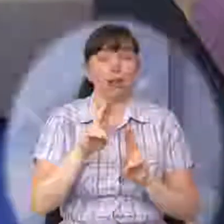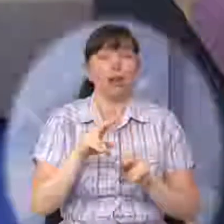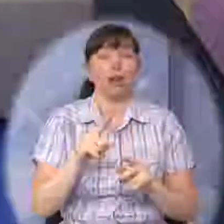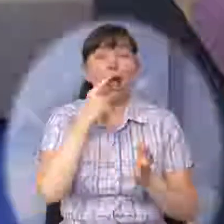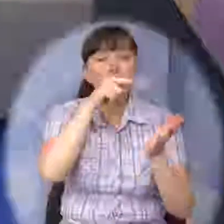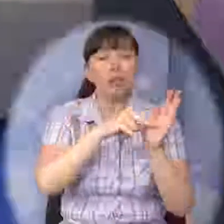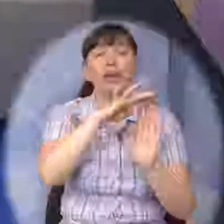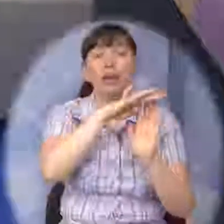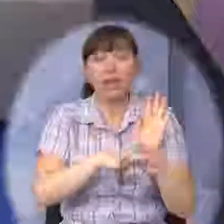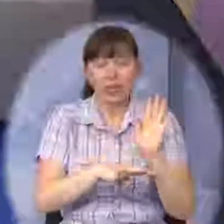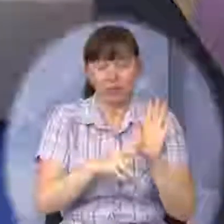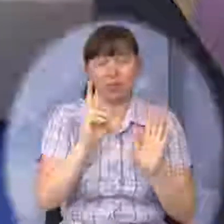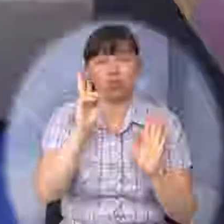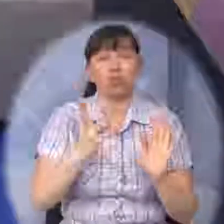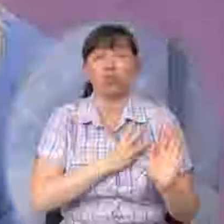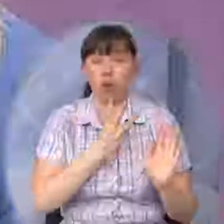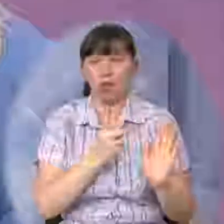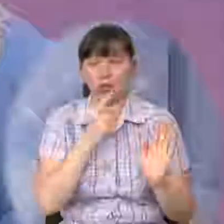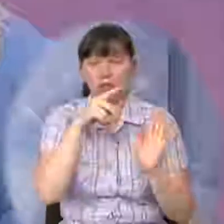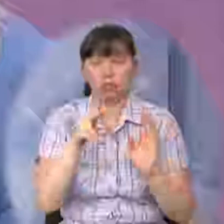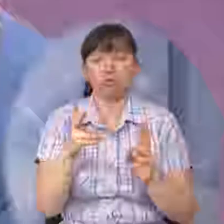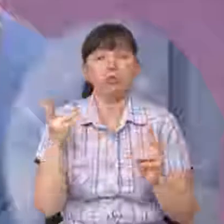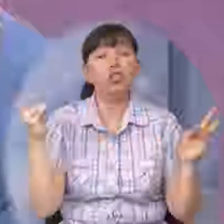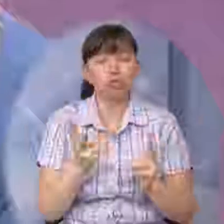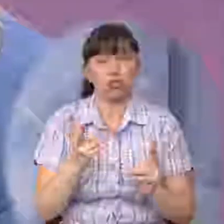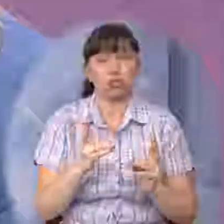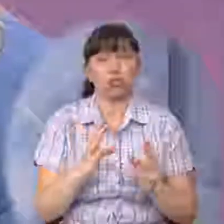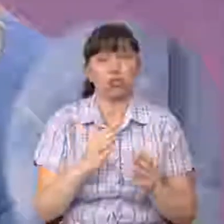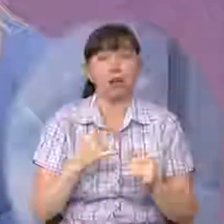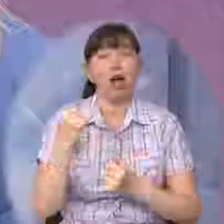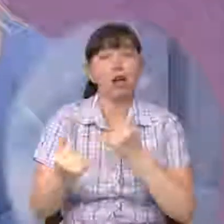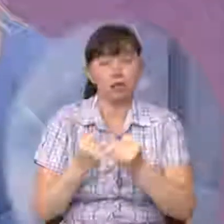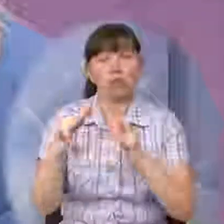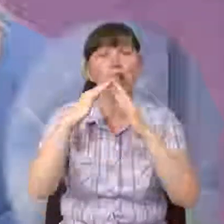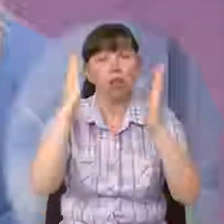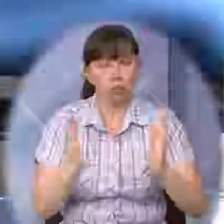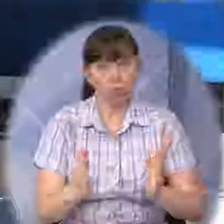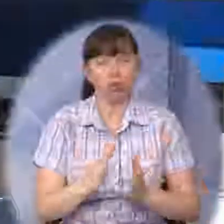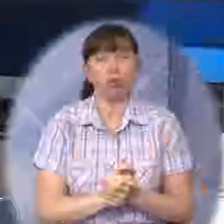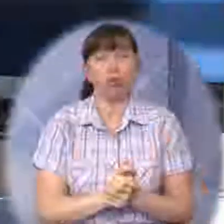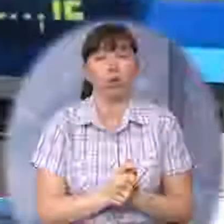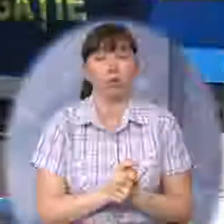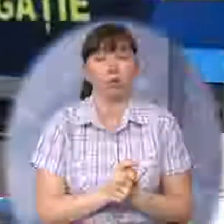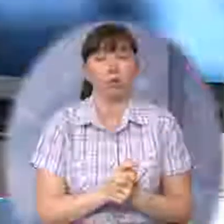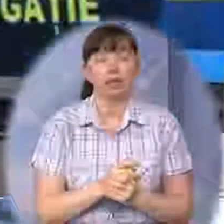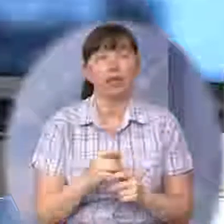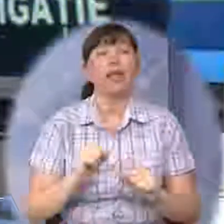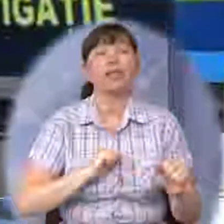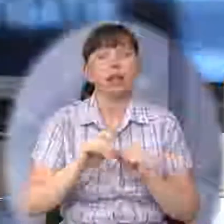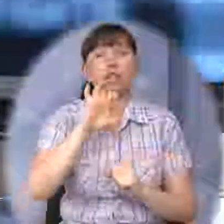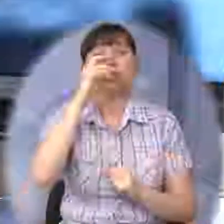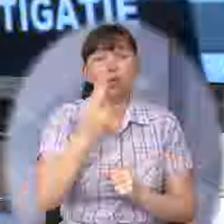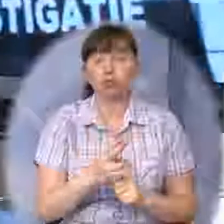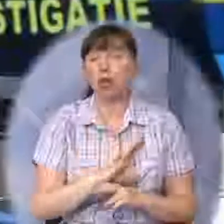a potențialului, adică a beneficiarului de asistent social ori medicală la domiciliu, direcția socială